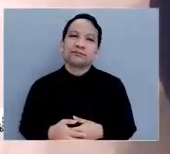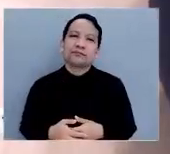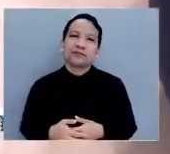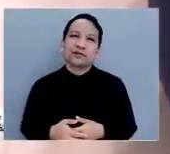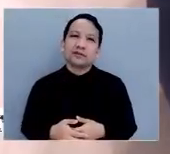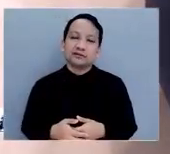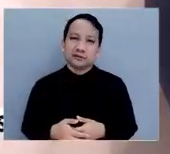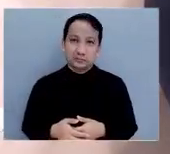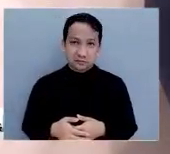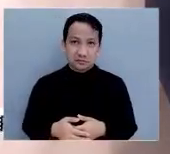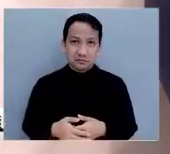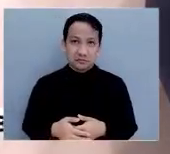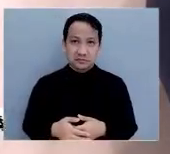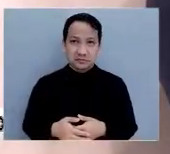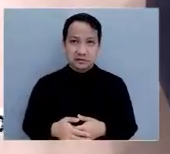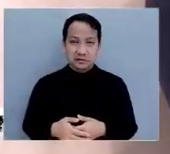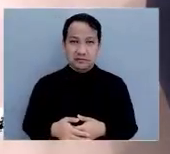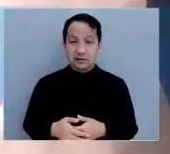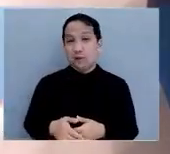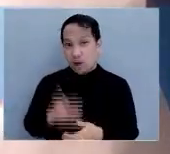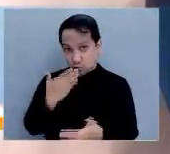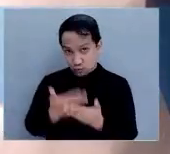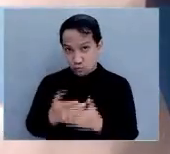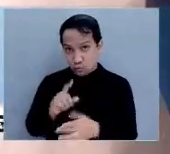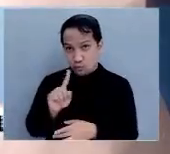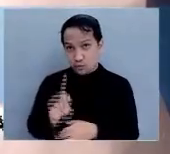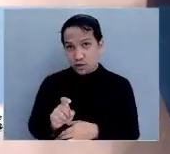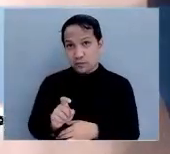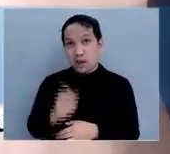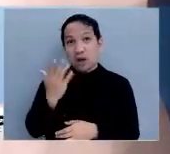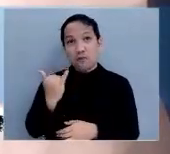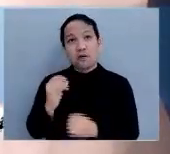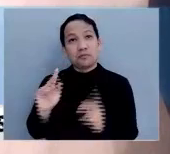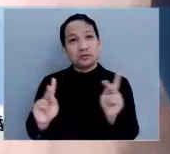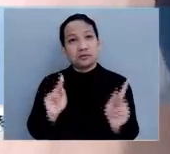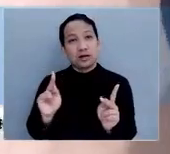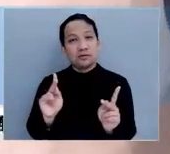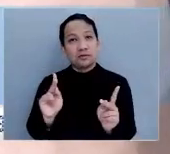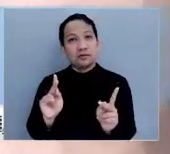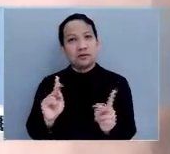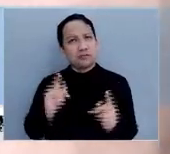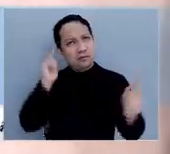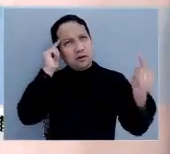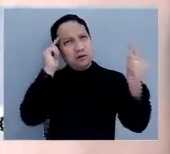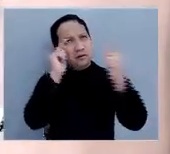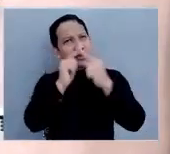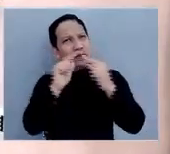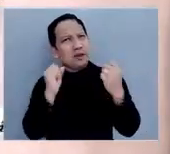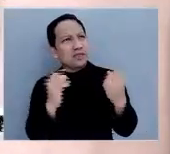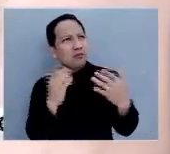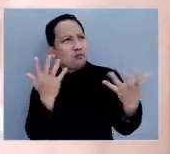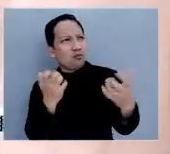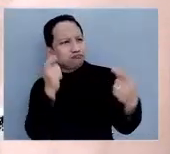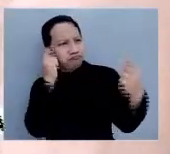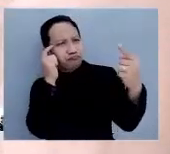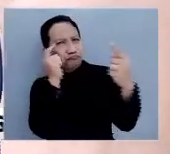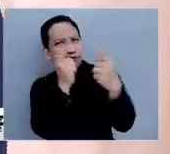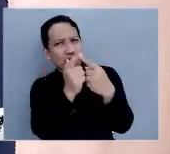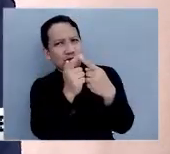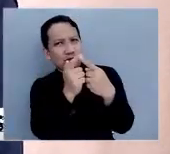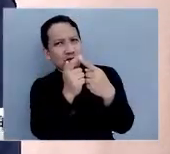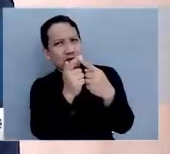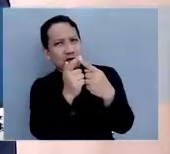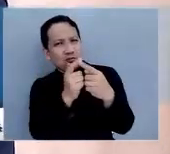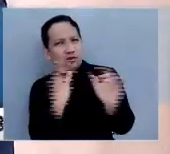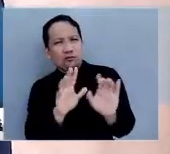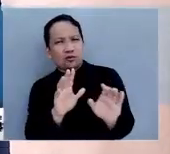Maraming ambition si Abby. Well, that's a good question. Kasi, yun nga, madaming tao na may ambition talaga. And hindi naman masama to